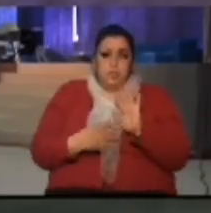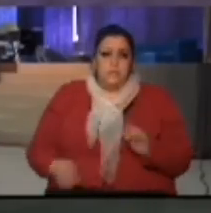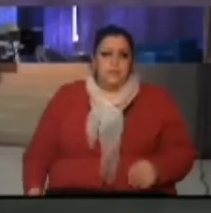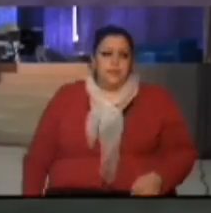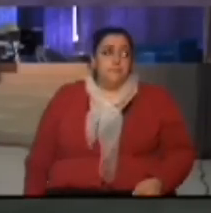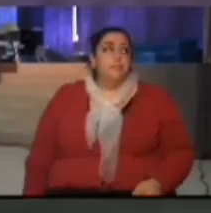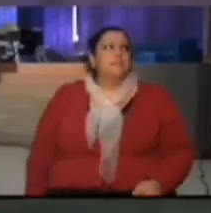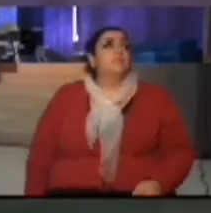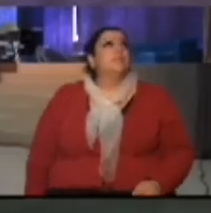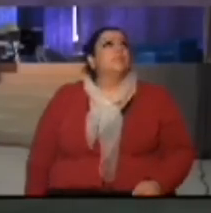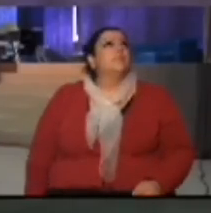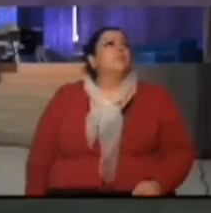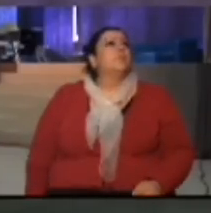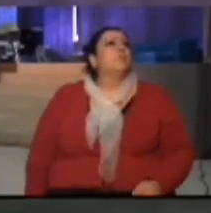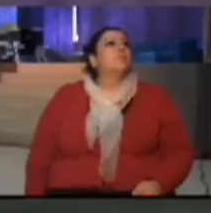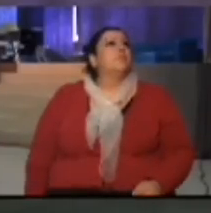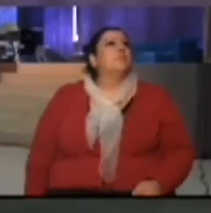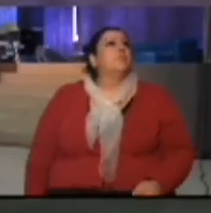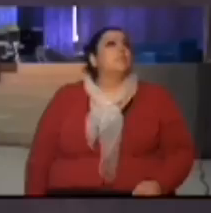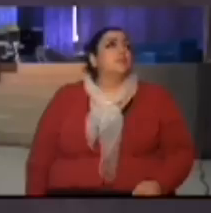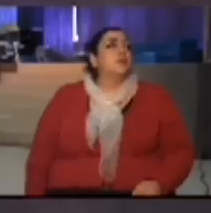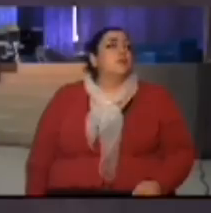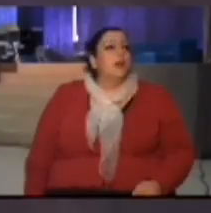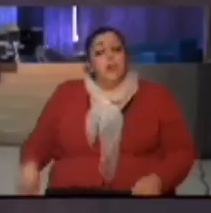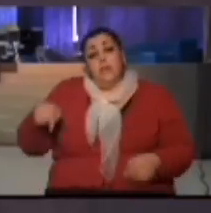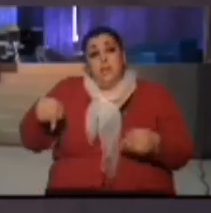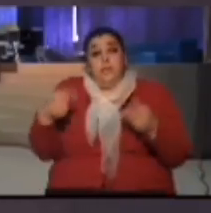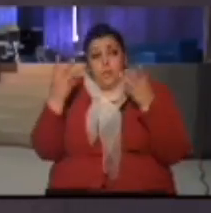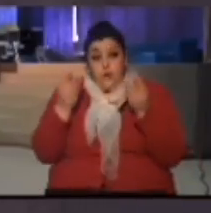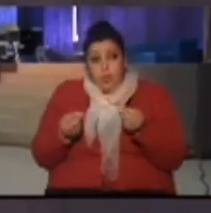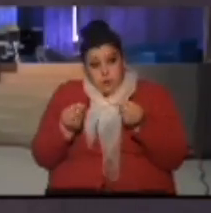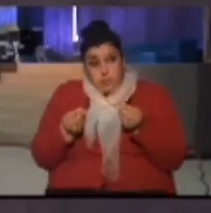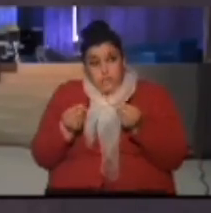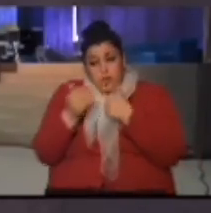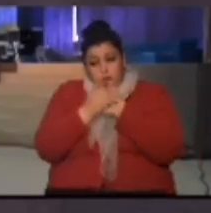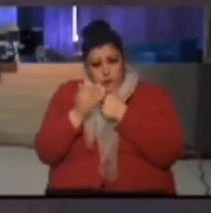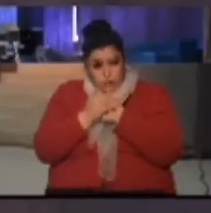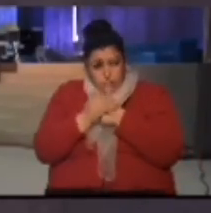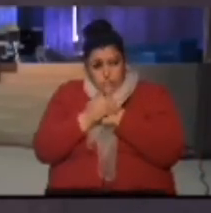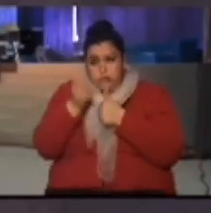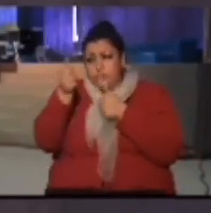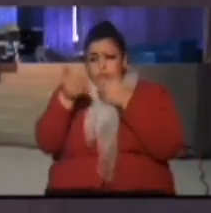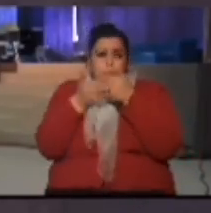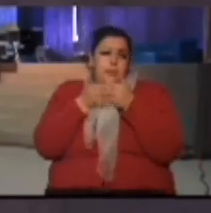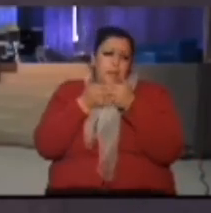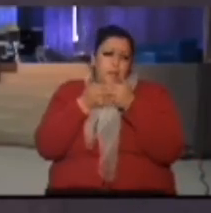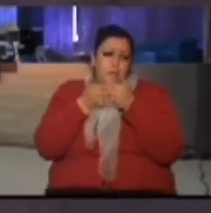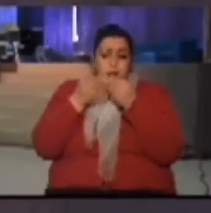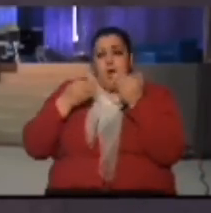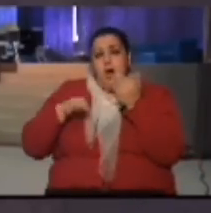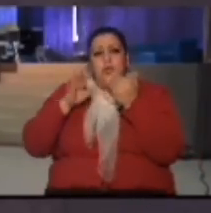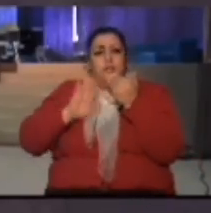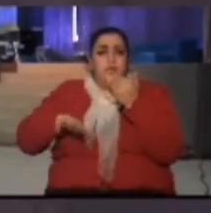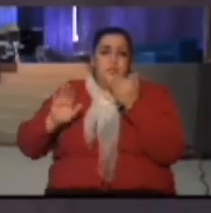Նույն օրը միաշաբթի իրիկունը, երբ որ դռները փակված էին, Այնտեղ ուր որ աշակերտները ժողված